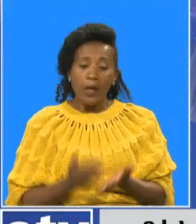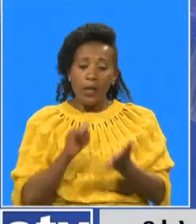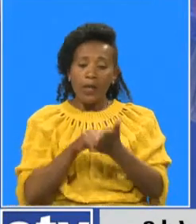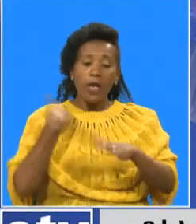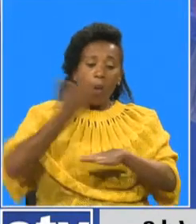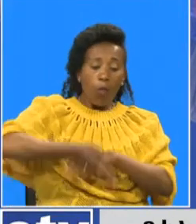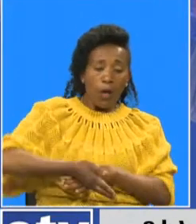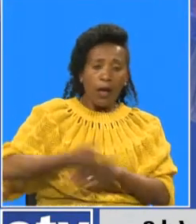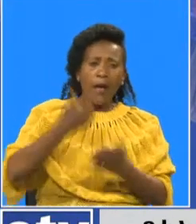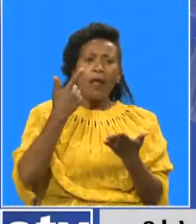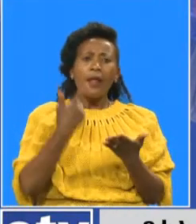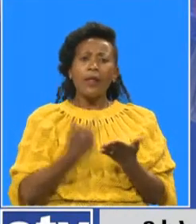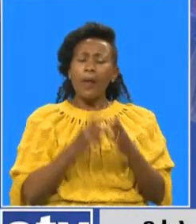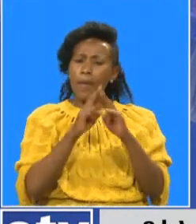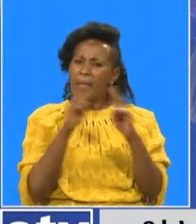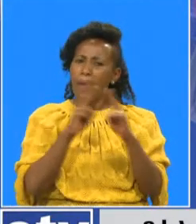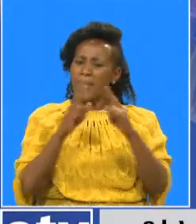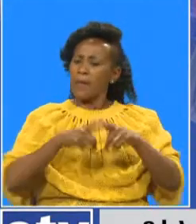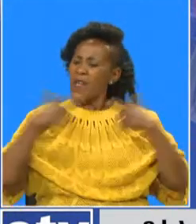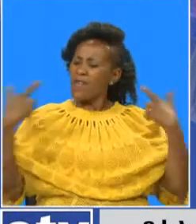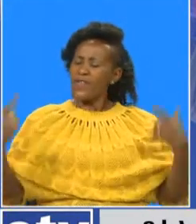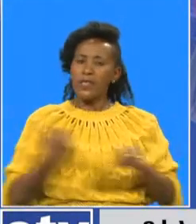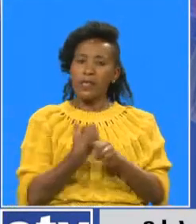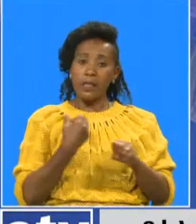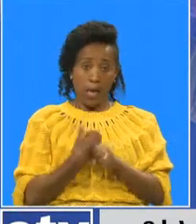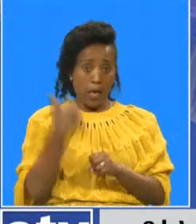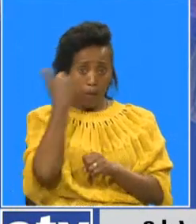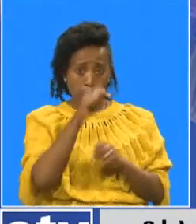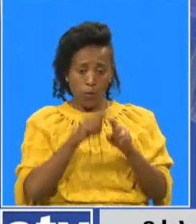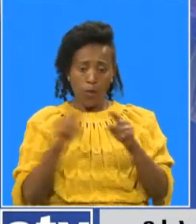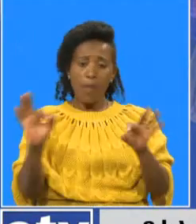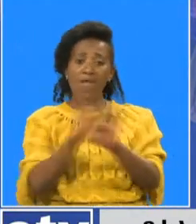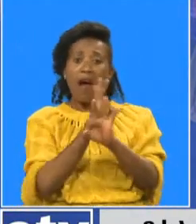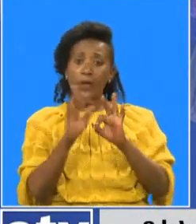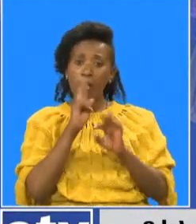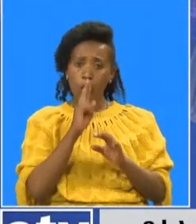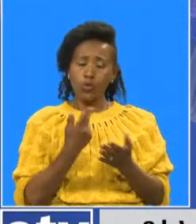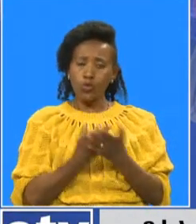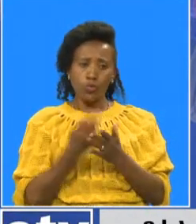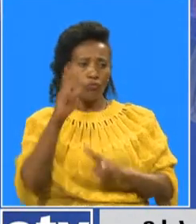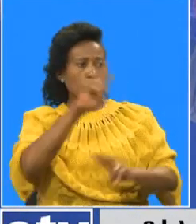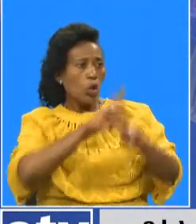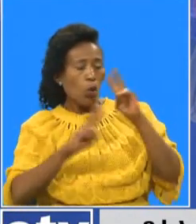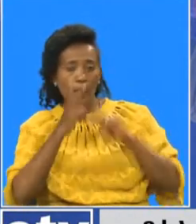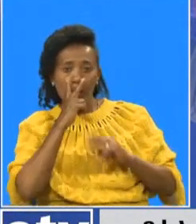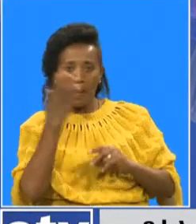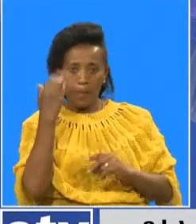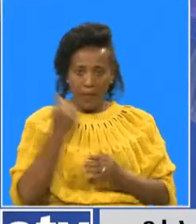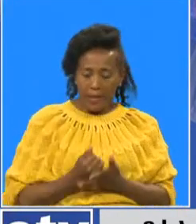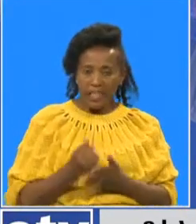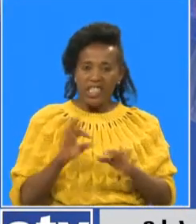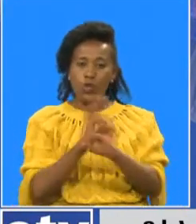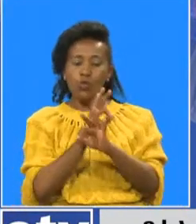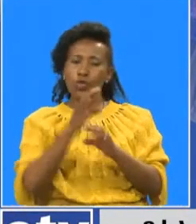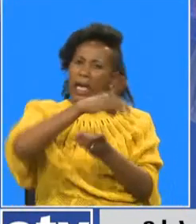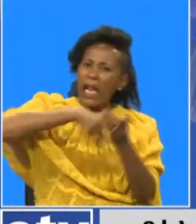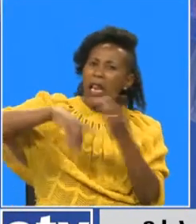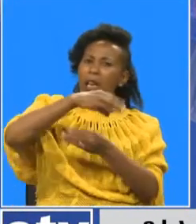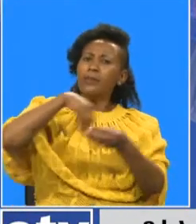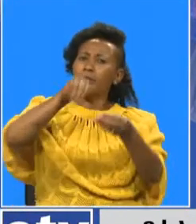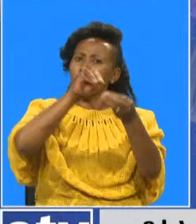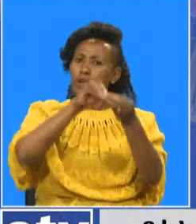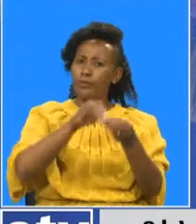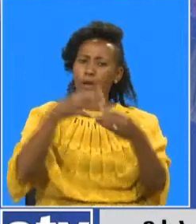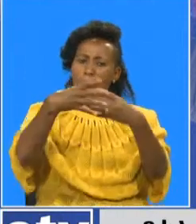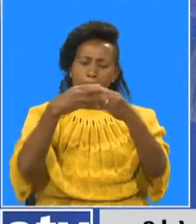ከዛ በኋላ ይሄ በጣም በጣም ሰፊ ስራ by the way በየፋብሪካዎችም ቱር ያረግን ነበር እንደ ሚኒስትሪ ክልሎችም ጭምር